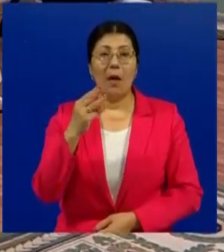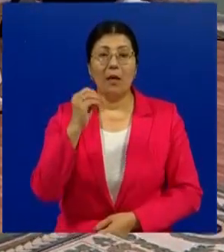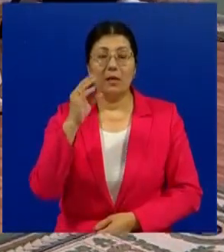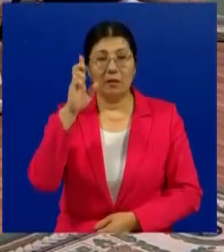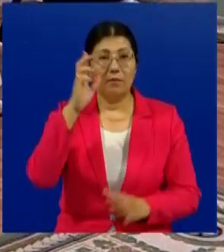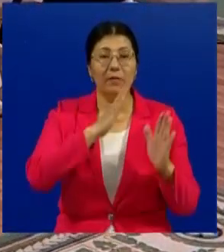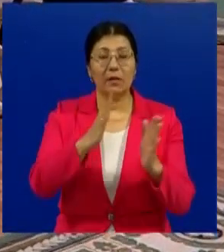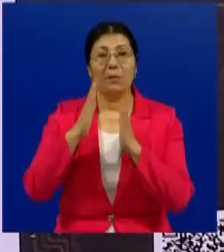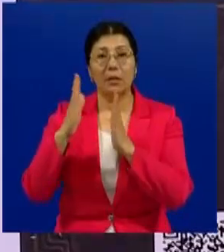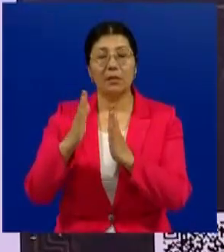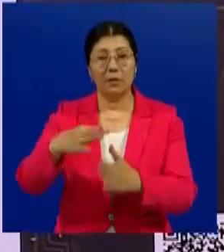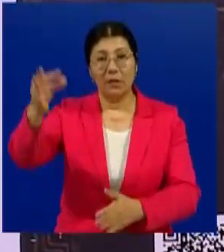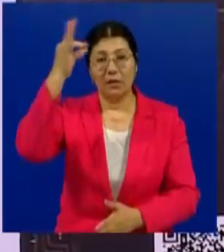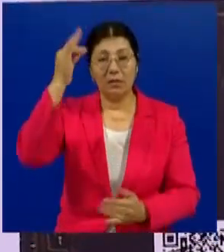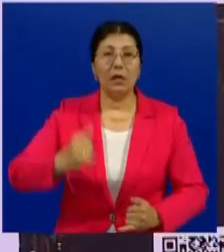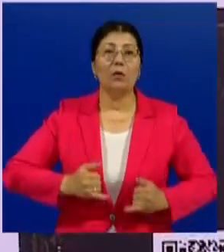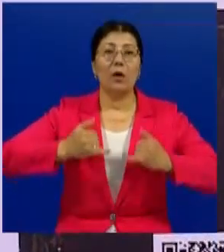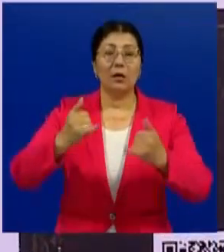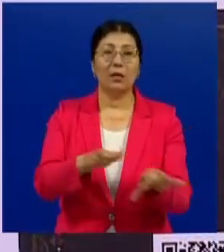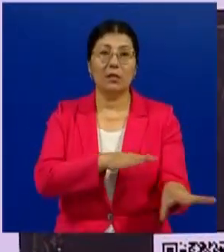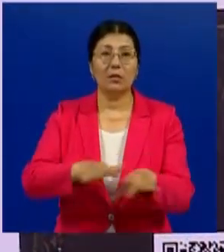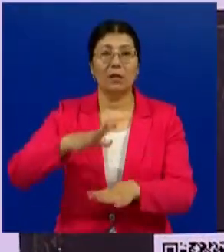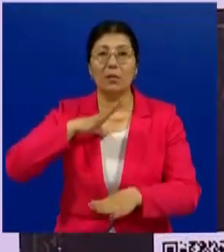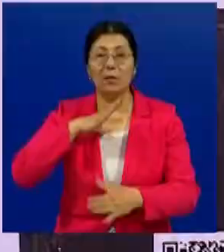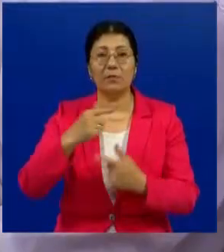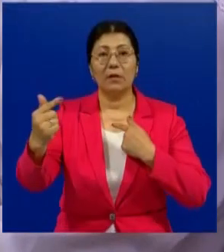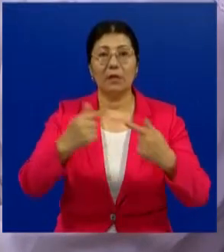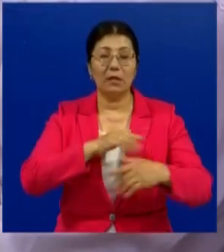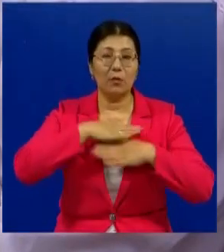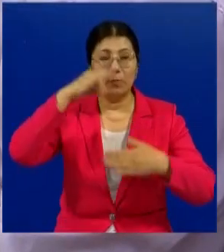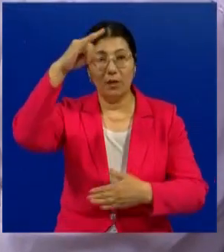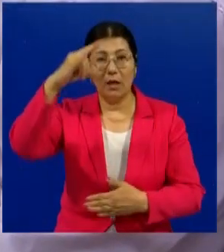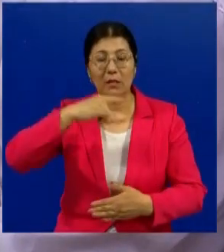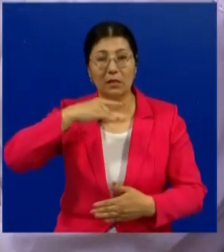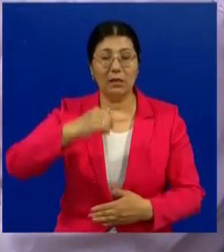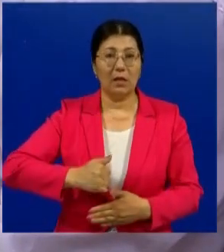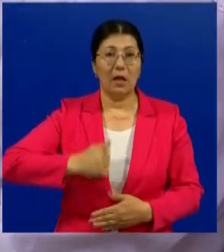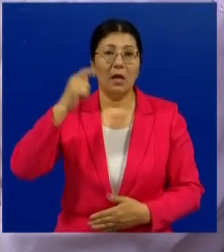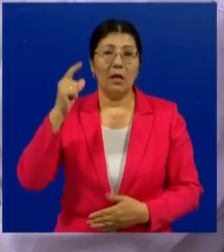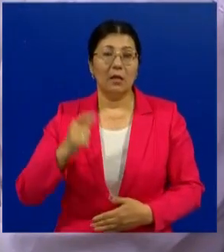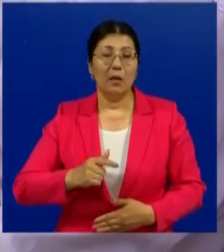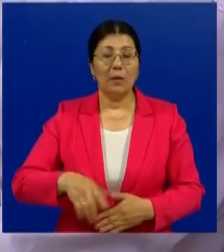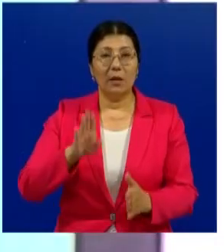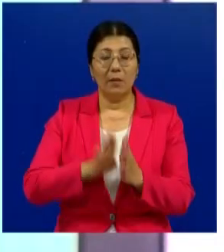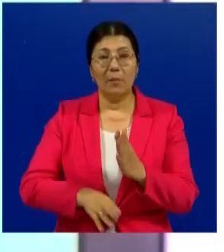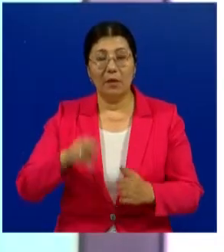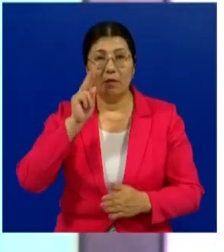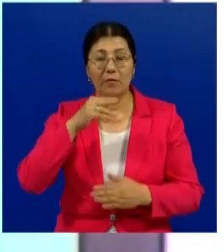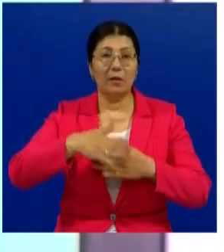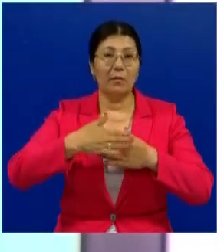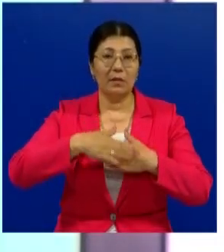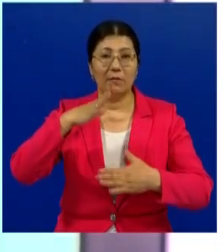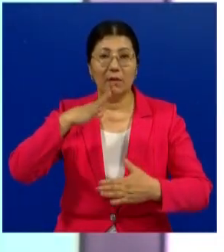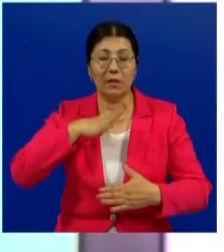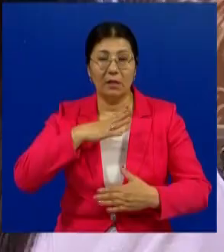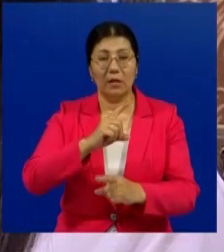саяси қуғын-сүргін құрбандарын еске алуға арналған шара өтті. Зұлмат жылдарда талай қазақ арысы ел үшін жазықсыз жапа шегіп, жанын пида етті. Сол